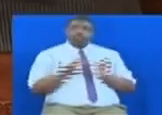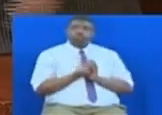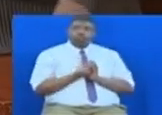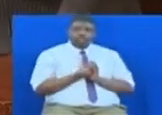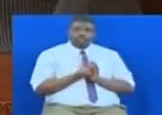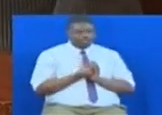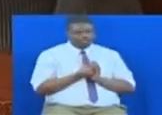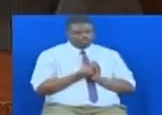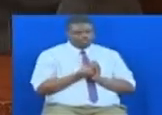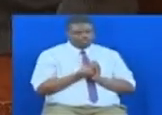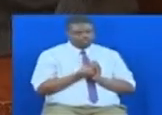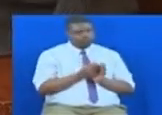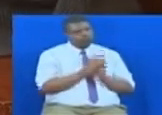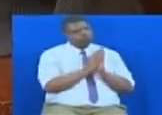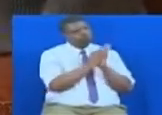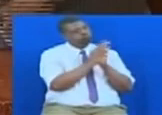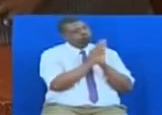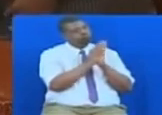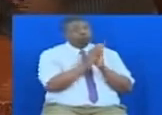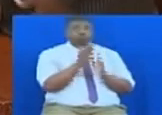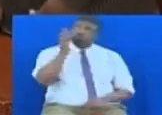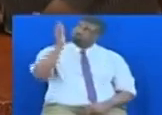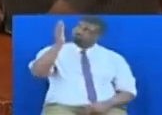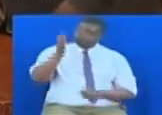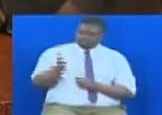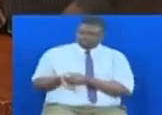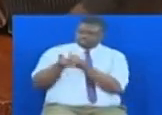Mungu, yameisaidia sana nchi yetu.